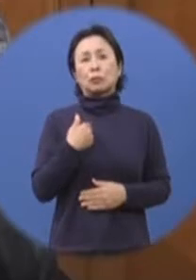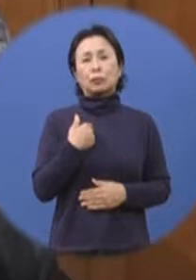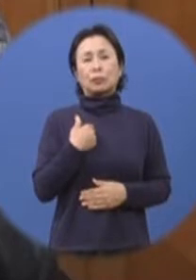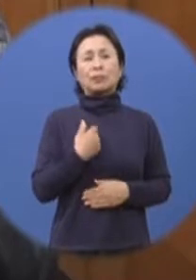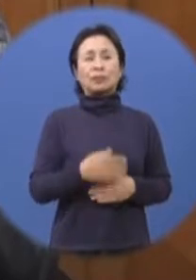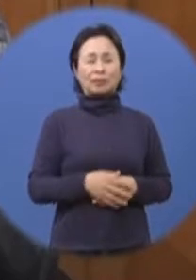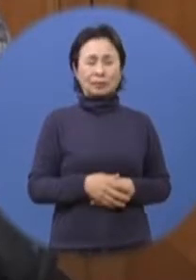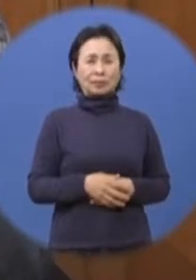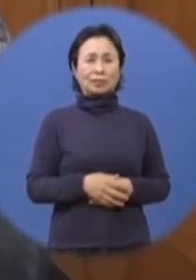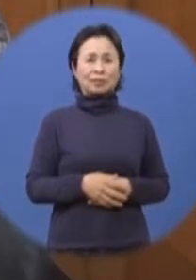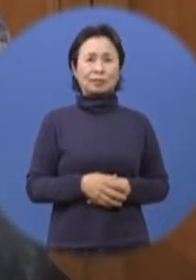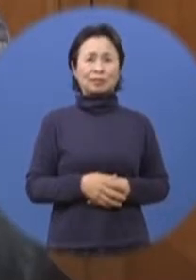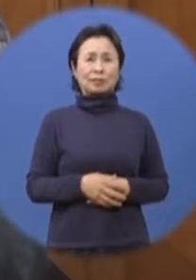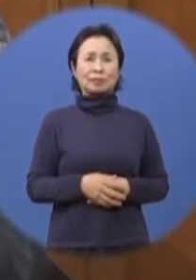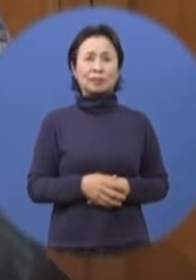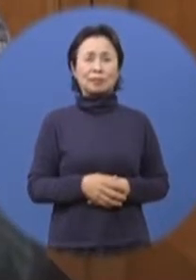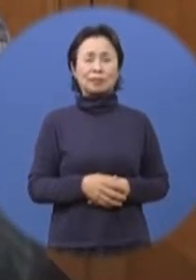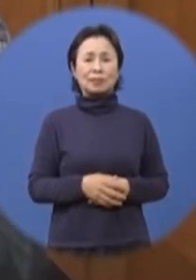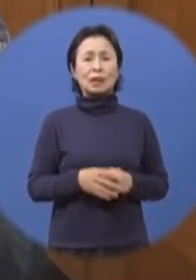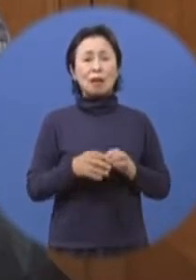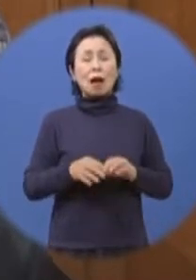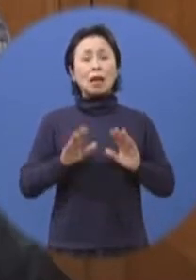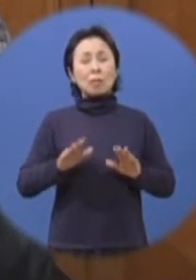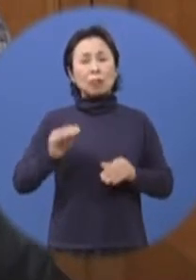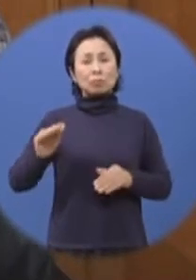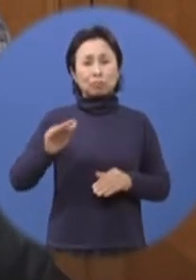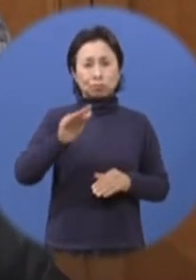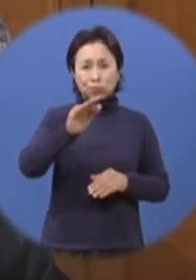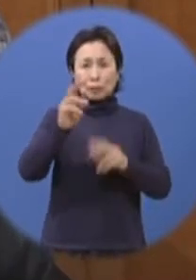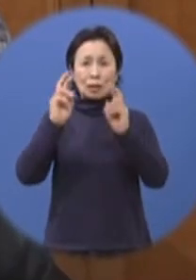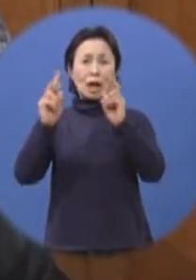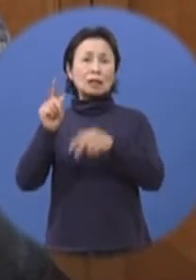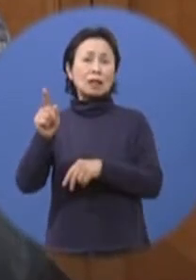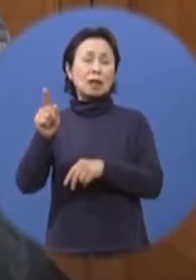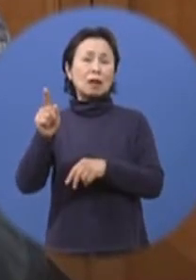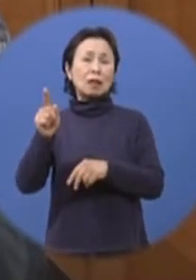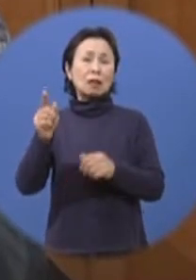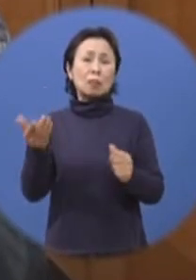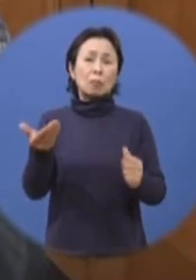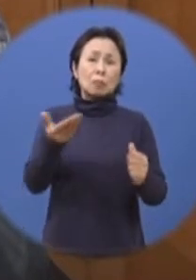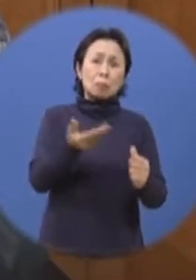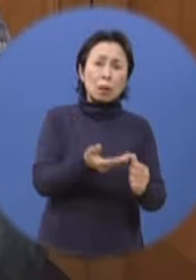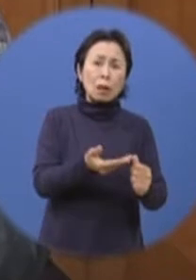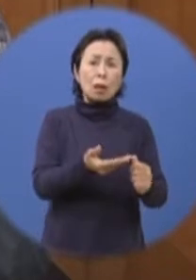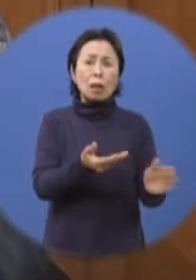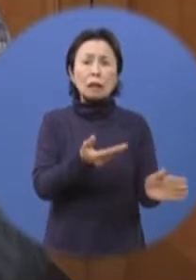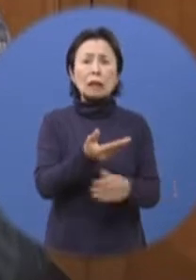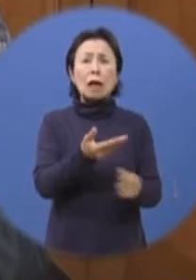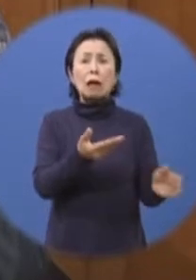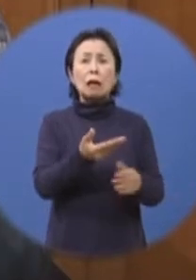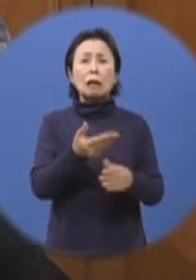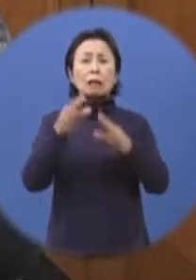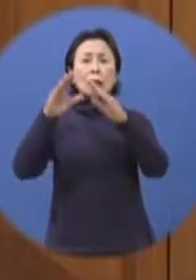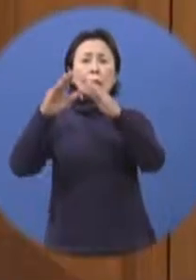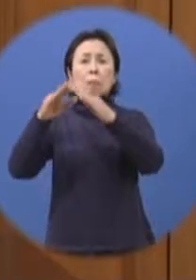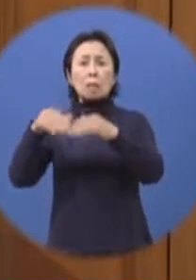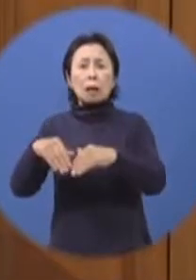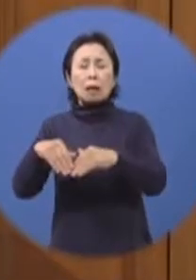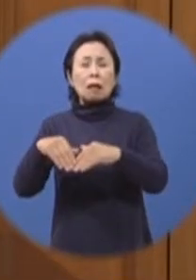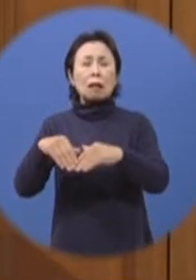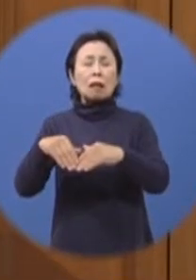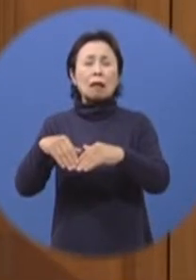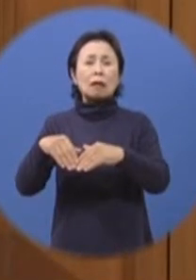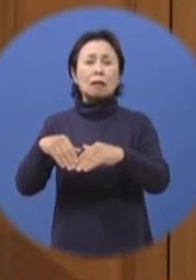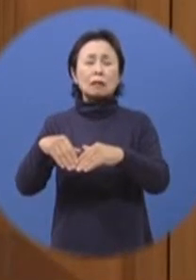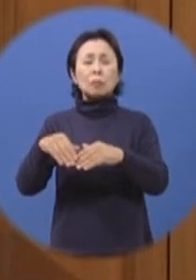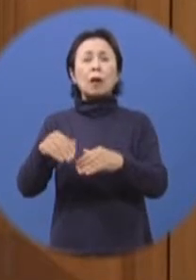から今馬に乗ってる会社がa小径車がいなくてねえって無くなっちゃうでも辞め